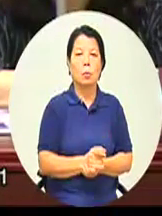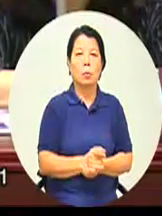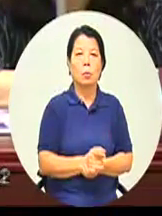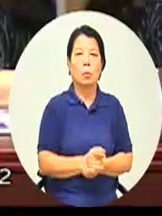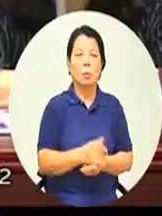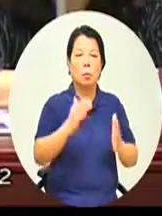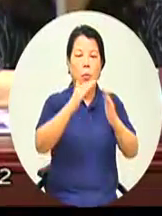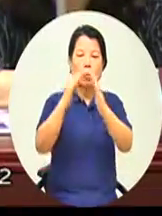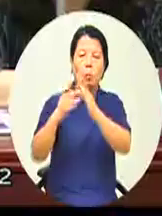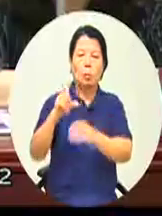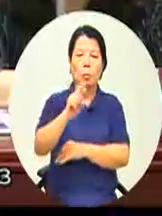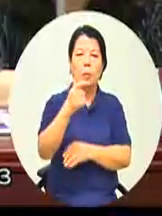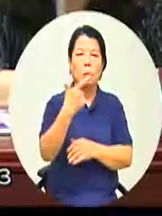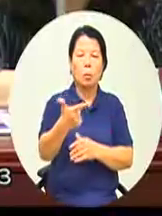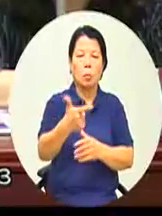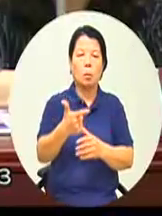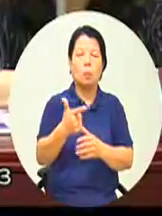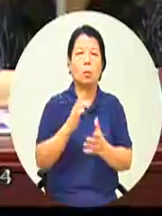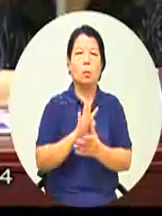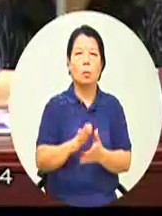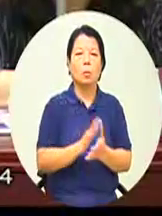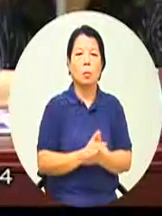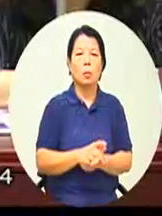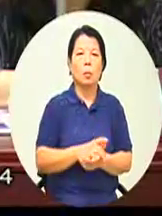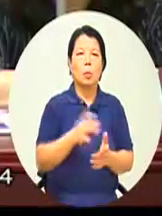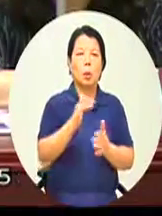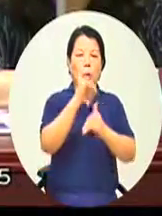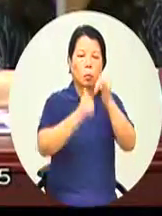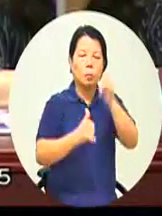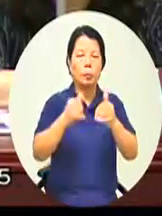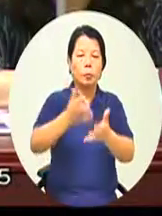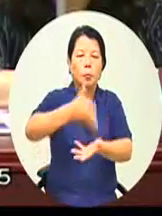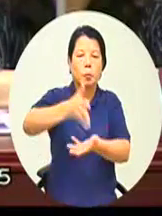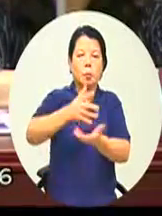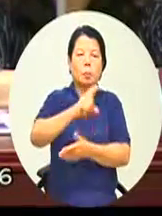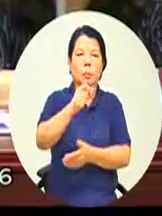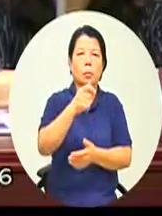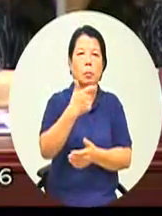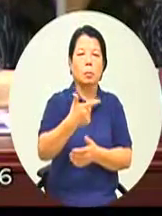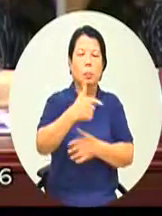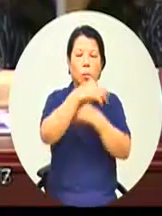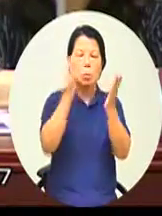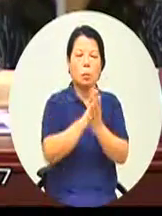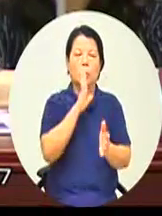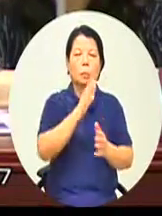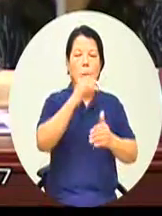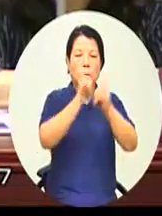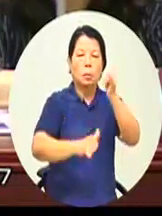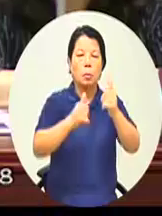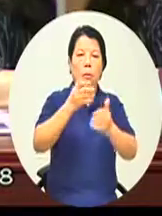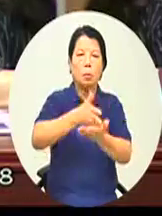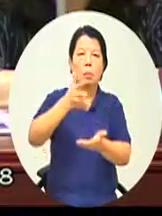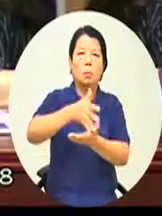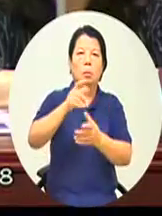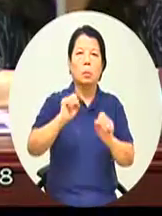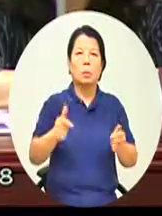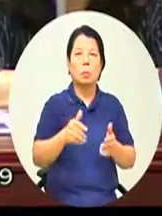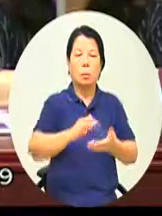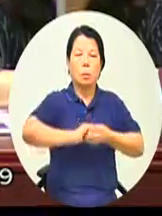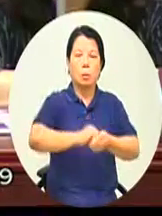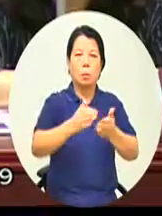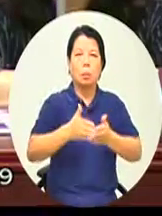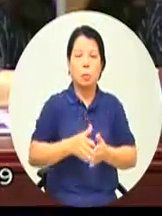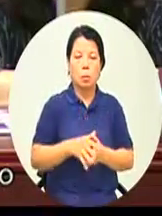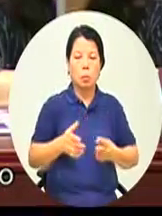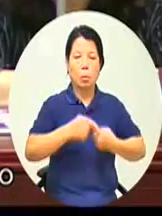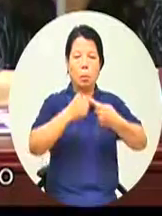16栋的古迹，然后有10栋的历史建筑。那其实古迹跟历史建筑它在运用上面，它必须第